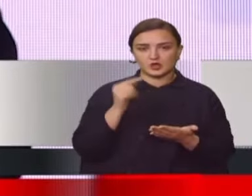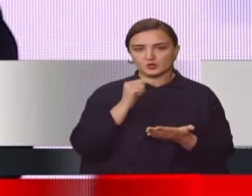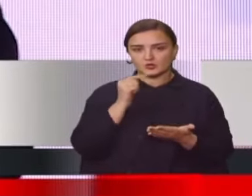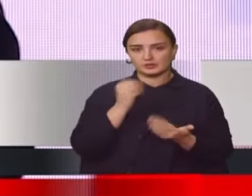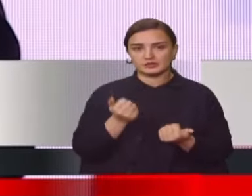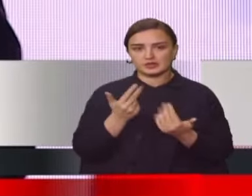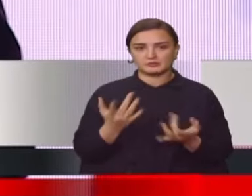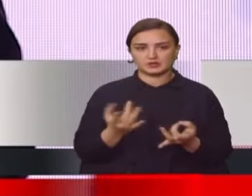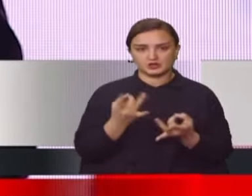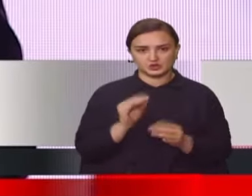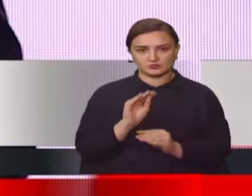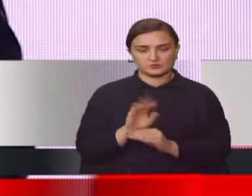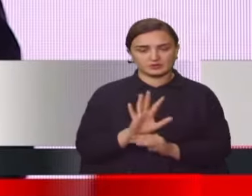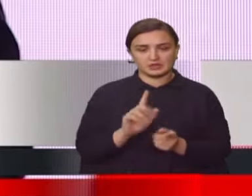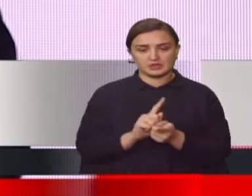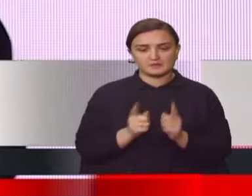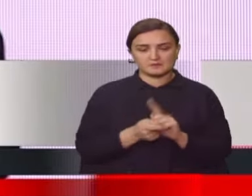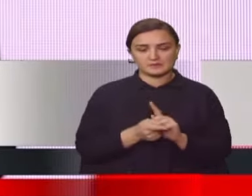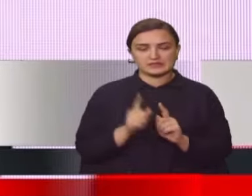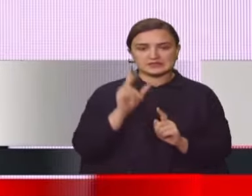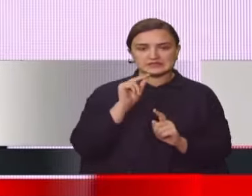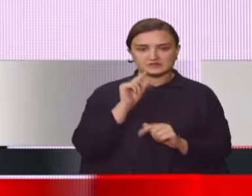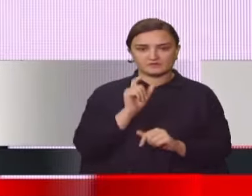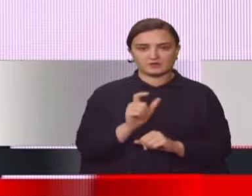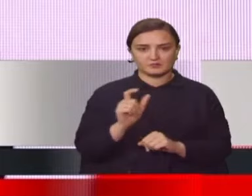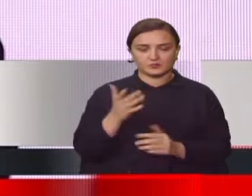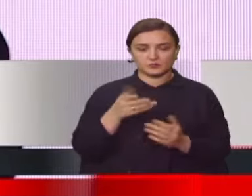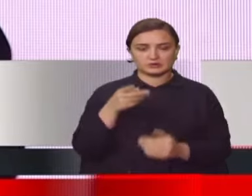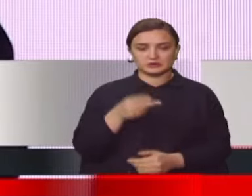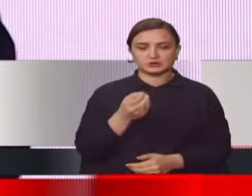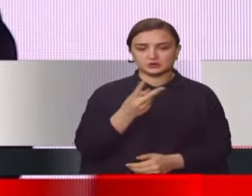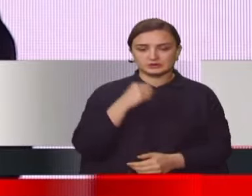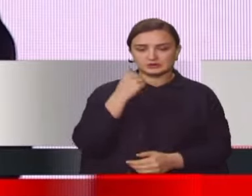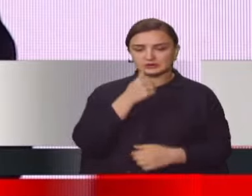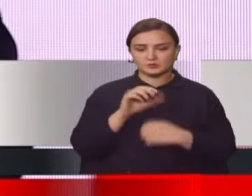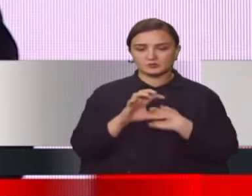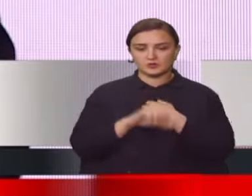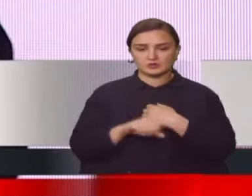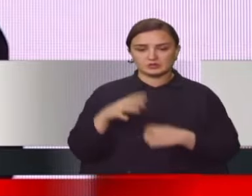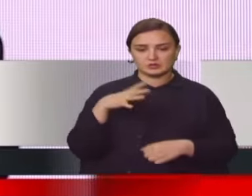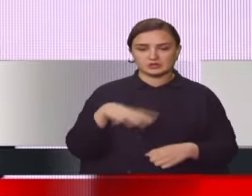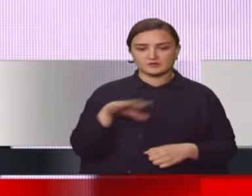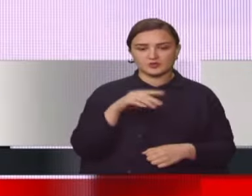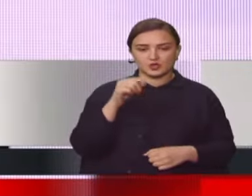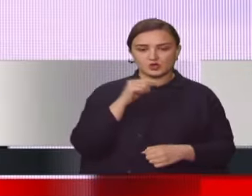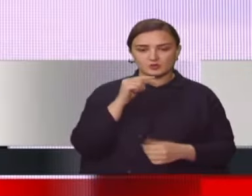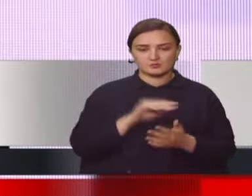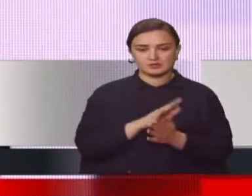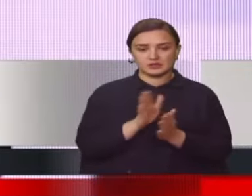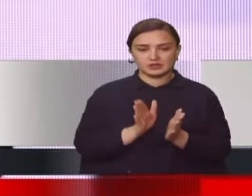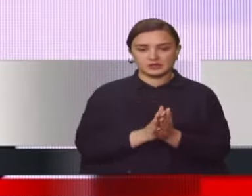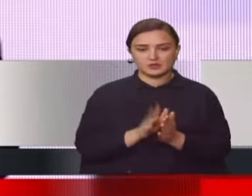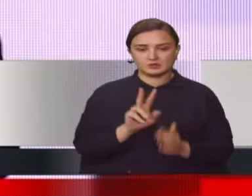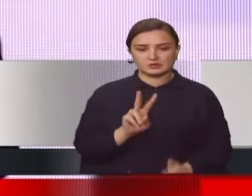ეკონომიკა რამდენჯერ გაიზარდა, არამედ კონკრეტული ციფრებითაც. თუ კი 2012 წლის ბოლოსთვის საქართველოს ეკონომიკა მთლიანად